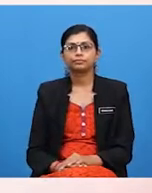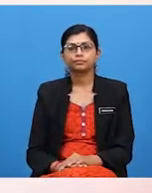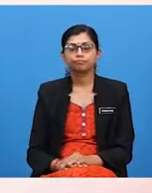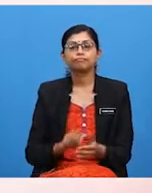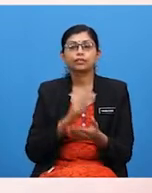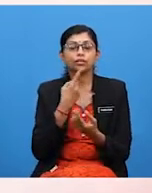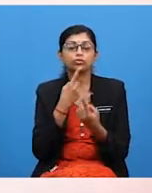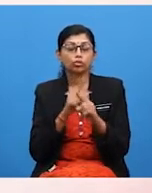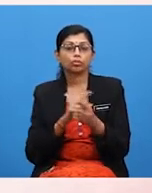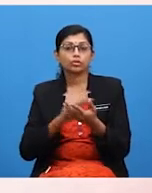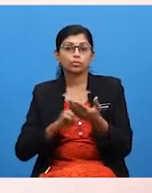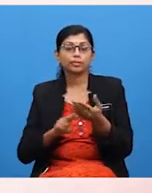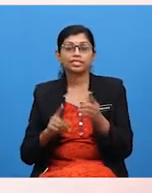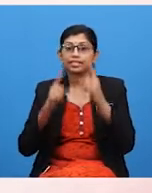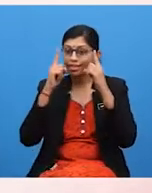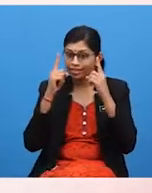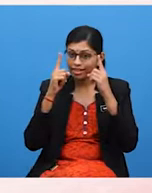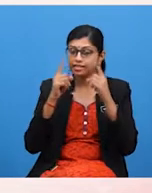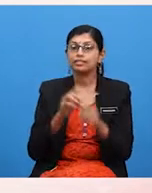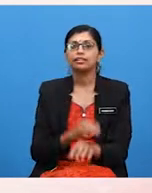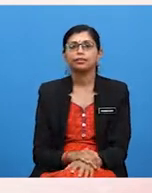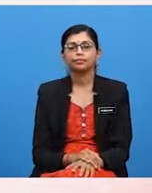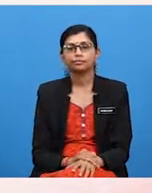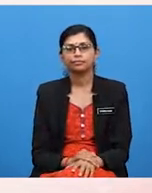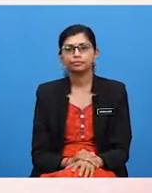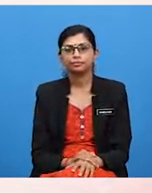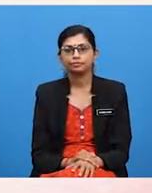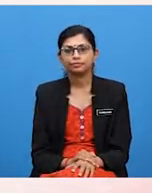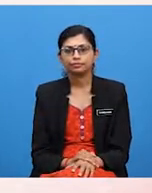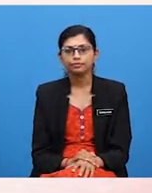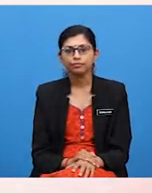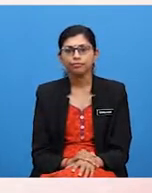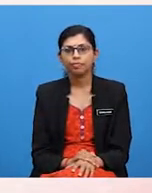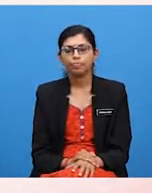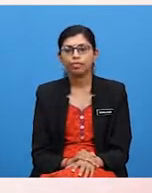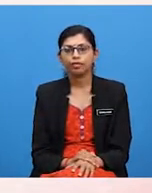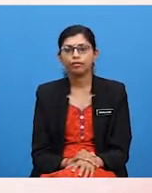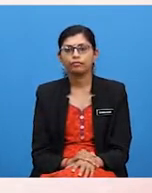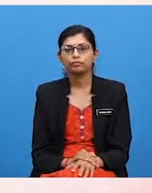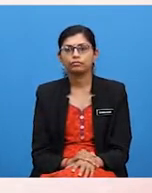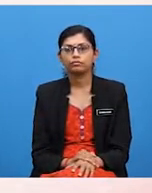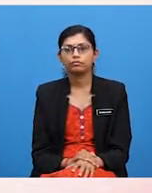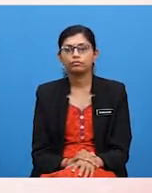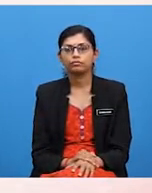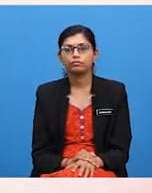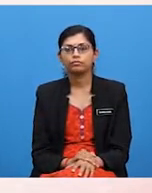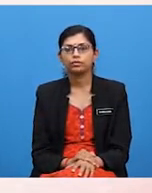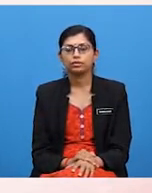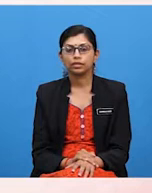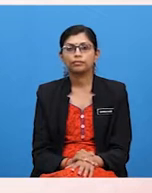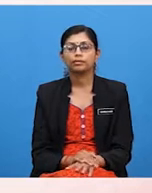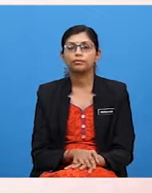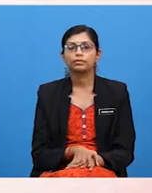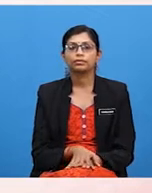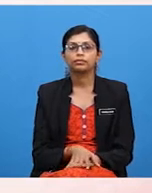sekunder, kawasan 3 adalah xylem sekunder dan kawasan 4